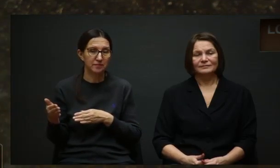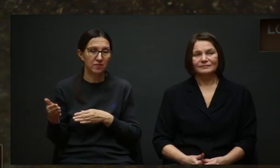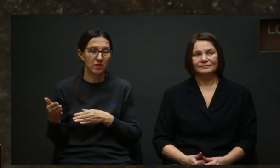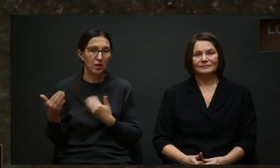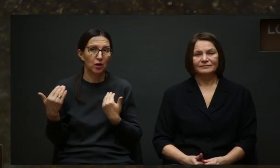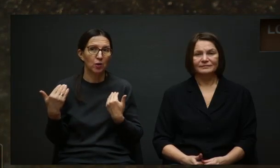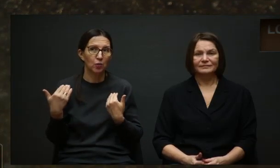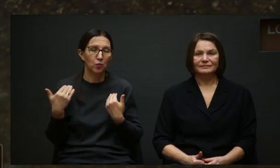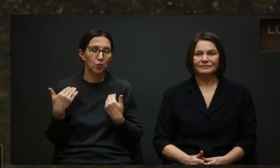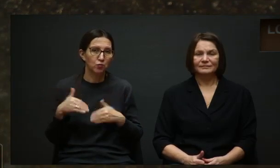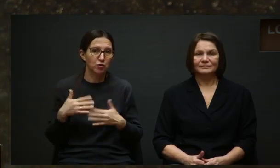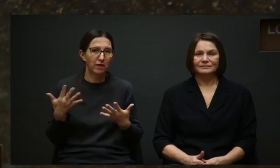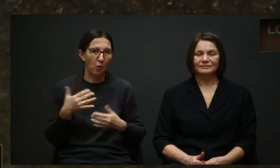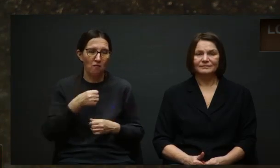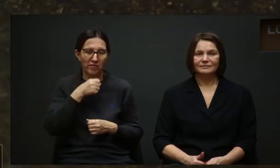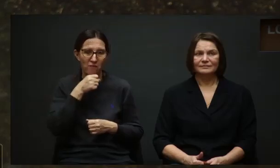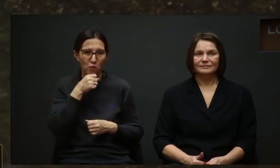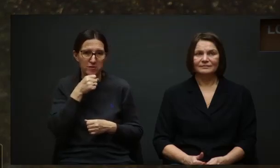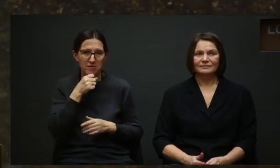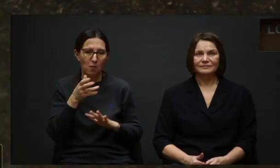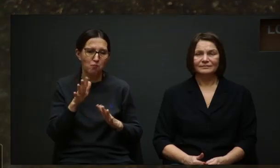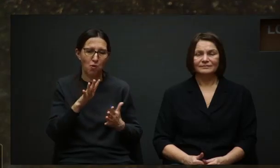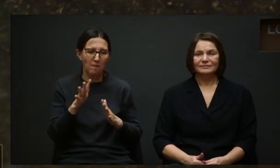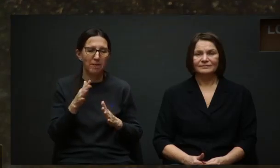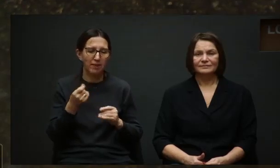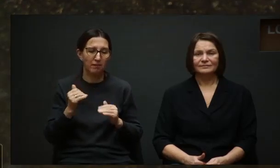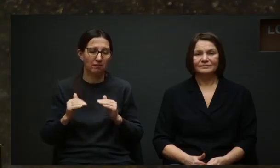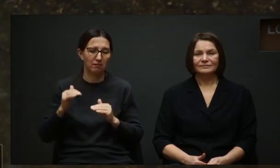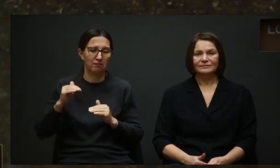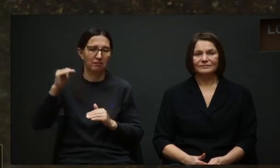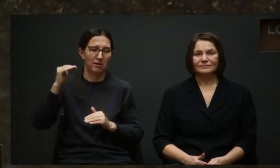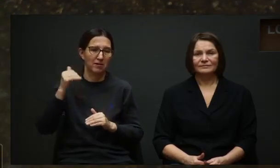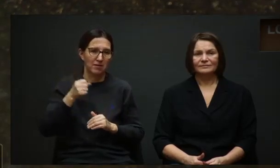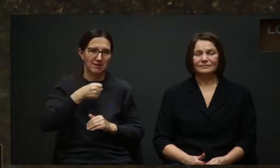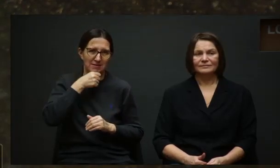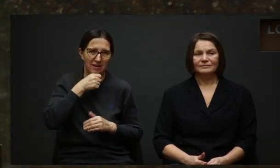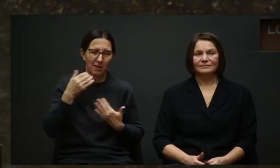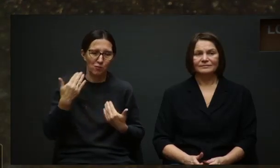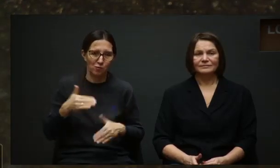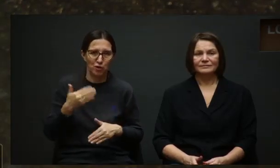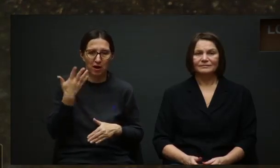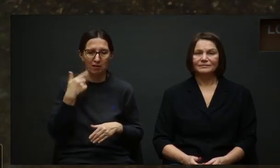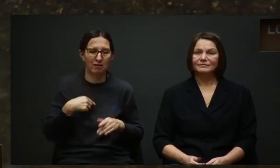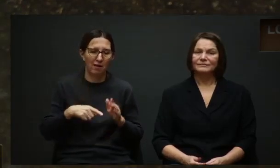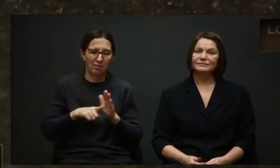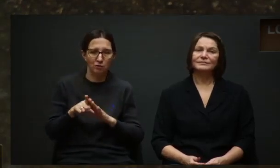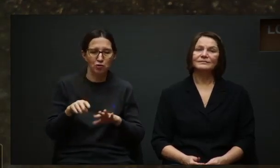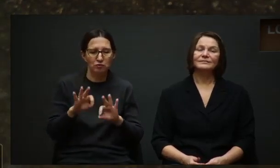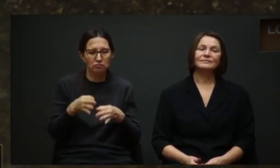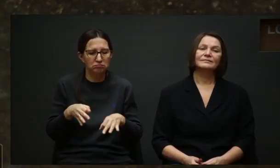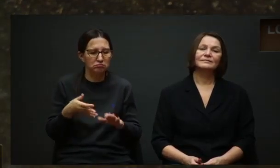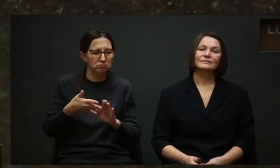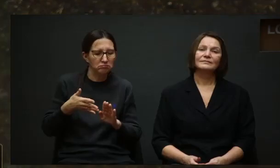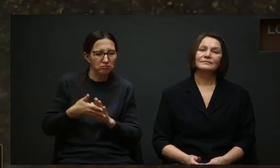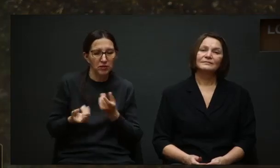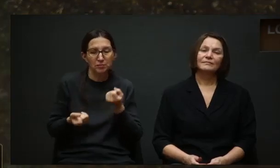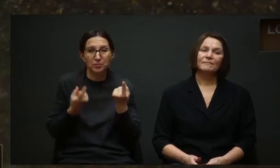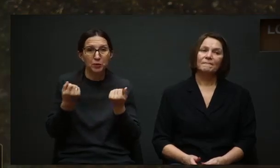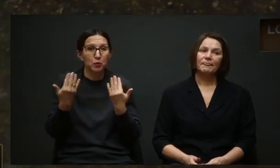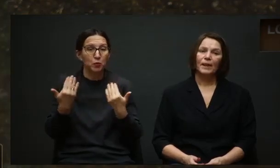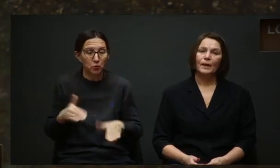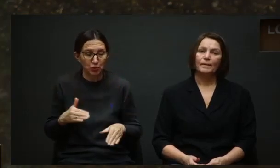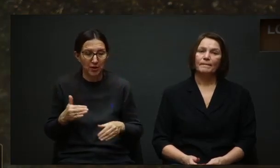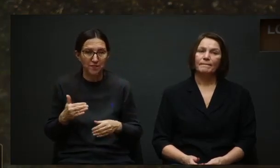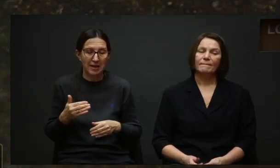уже в каком-то возрасте, ну, более-менее зрелом, когда я уже... искусство стало что-то означать.